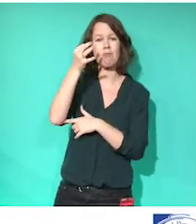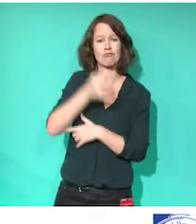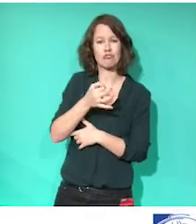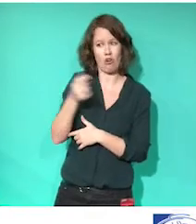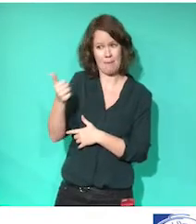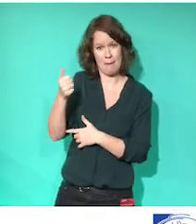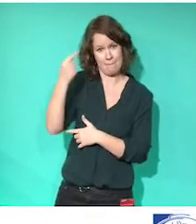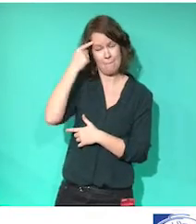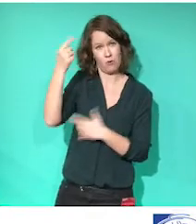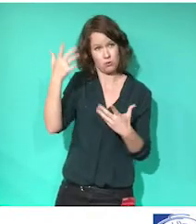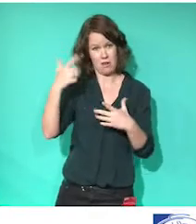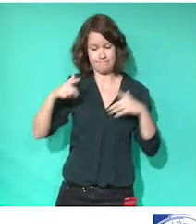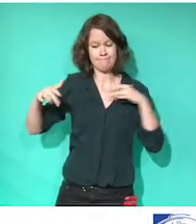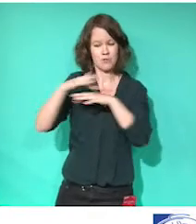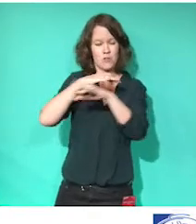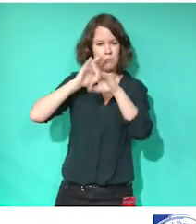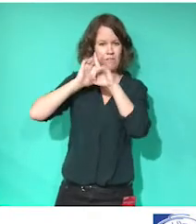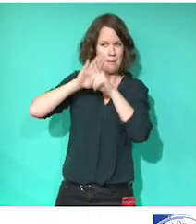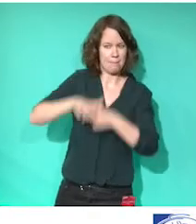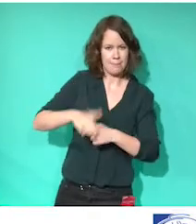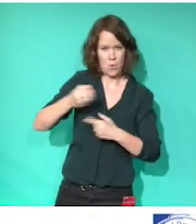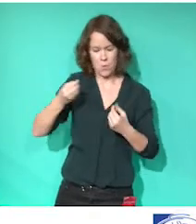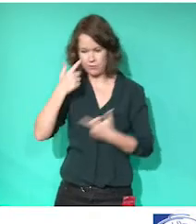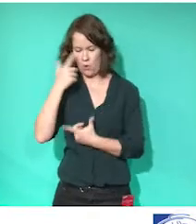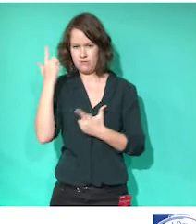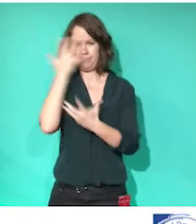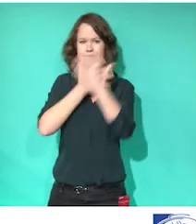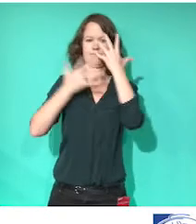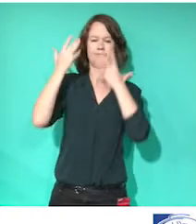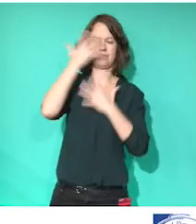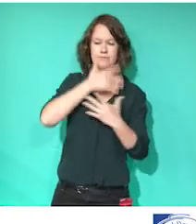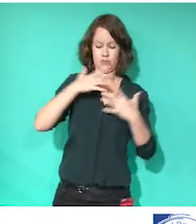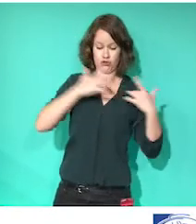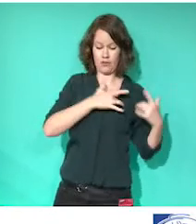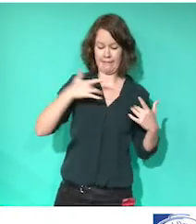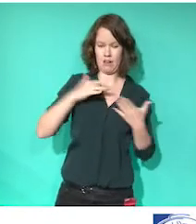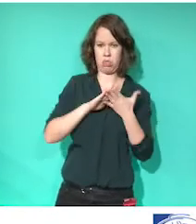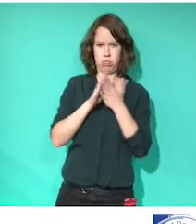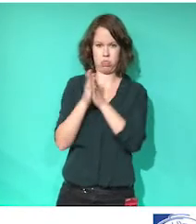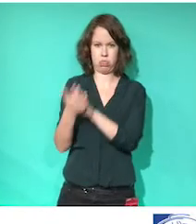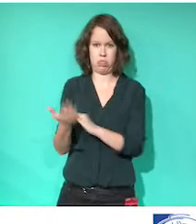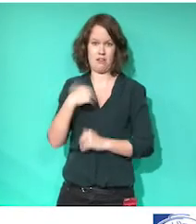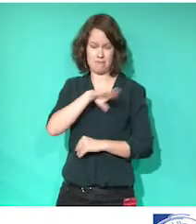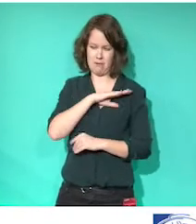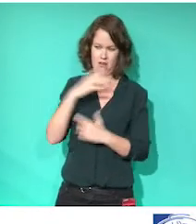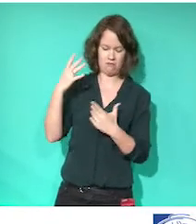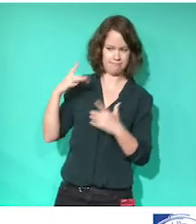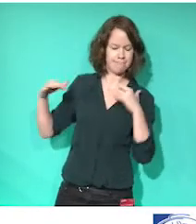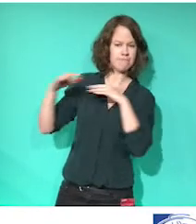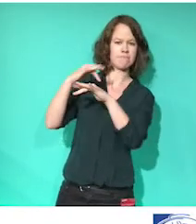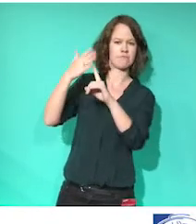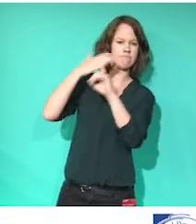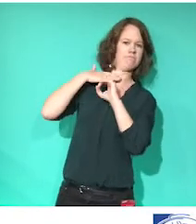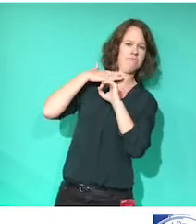de travailler dans un environnement de travail sexiste peut avoir des effets néfastes sur la santé. Alors, les